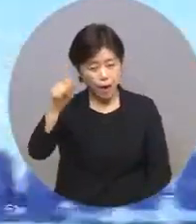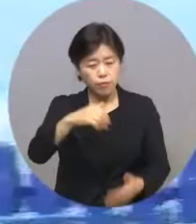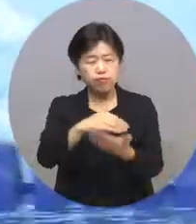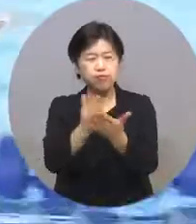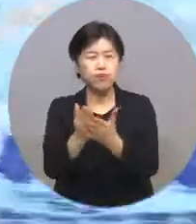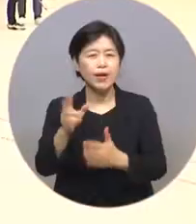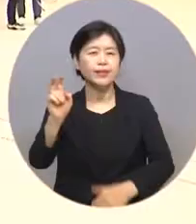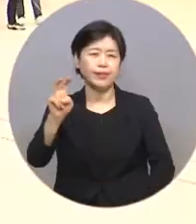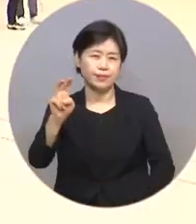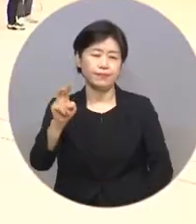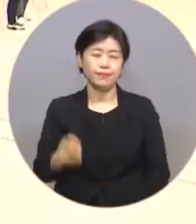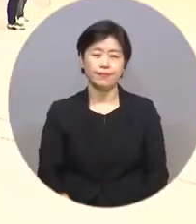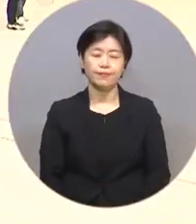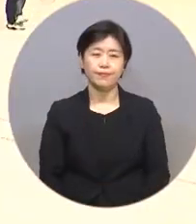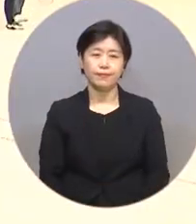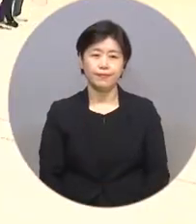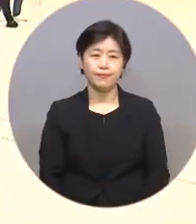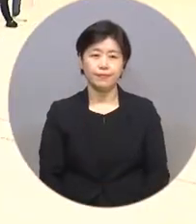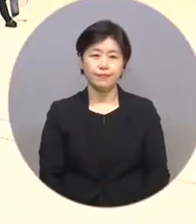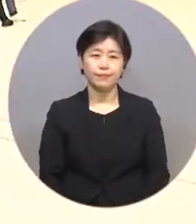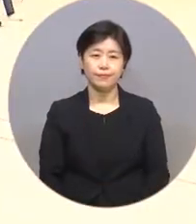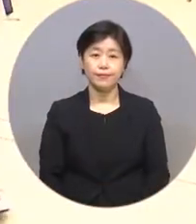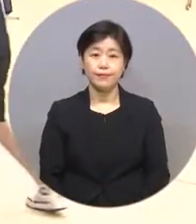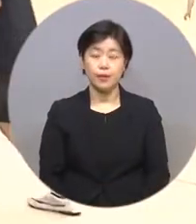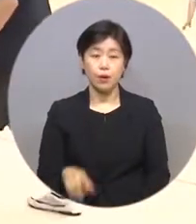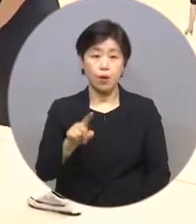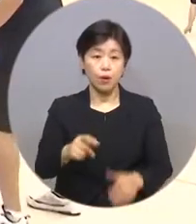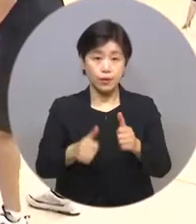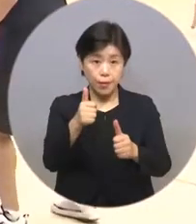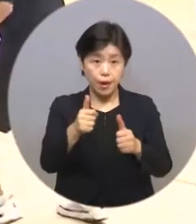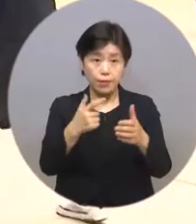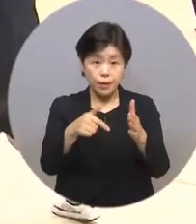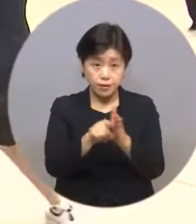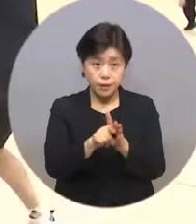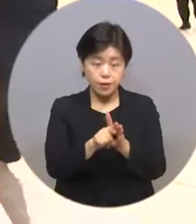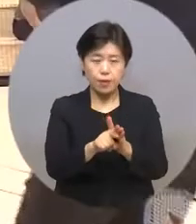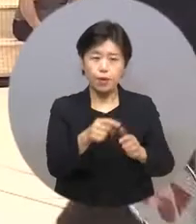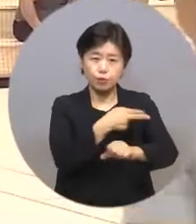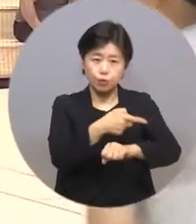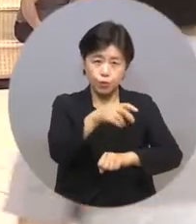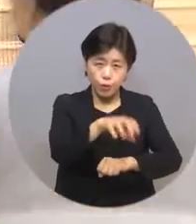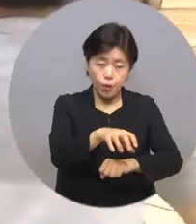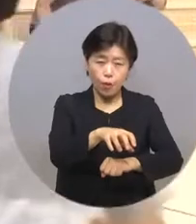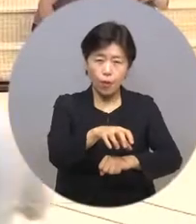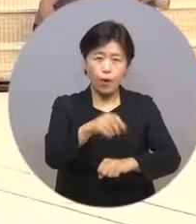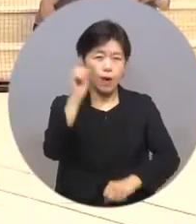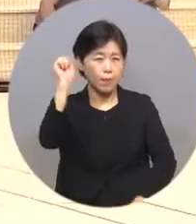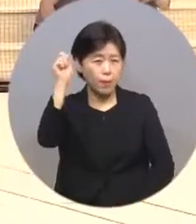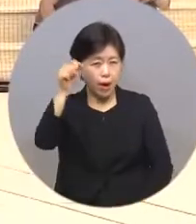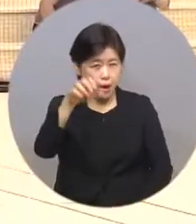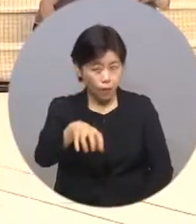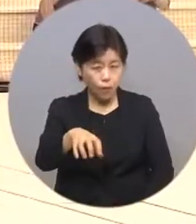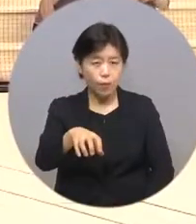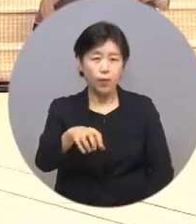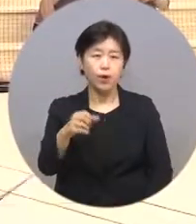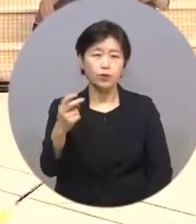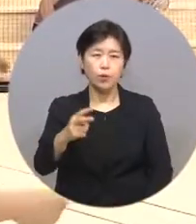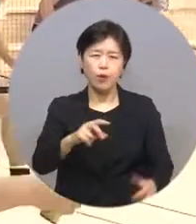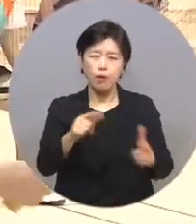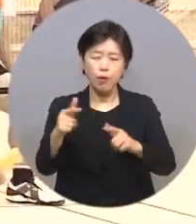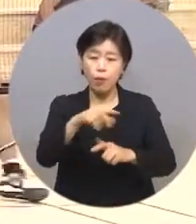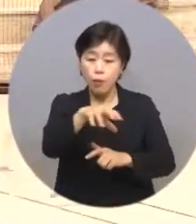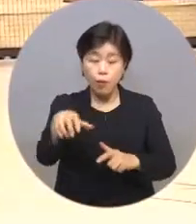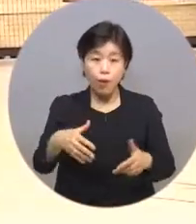치러졌습니다 남원시는 이번 대회를 위해 수영장 다목적 신뢰구장 배드민턴장